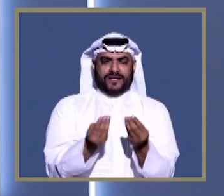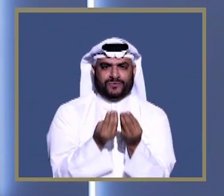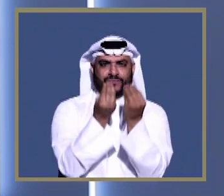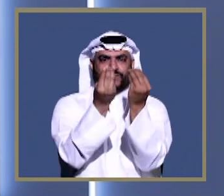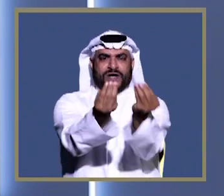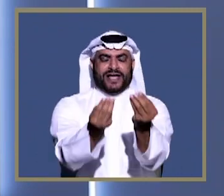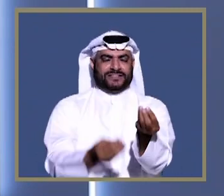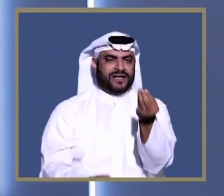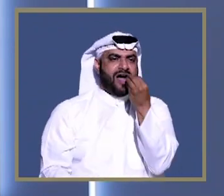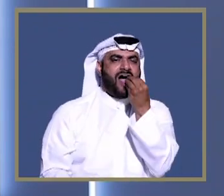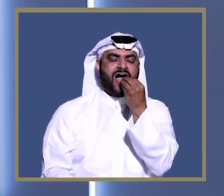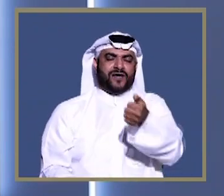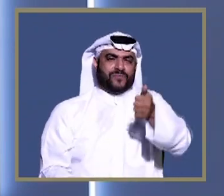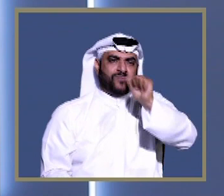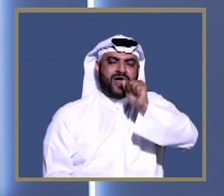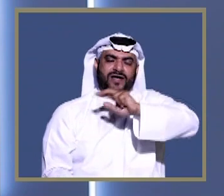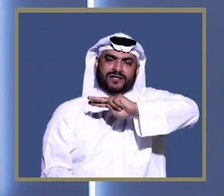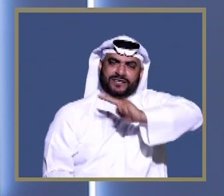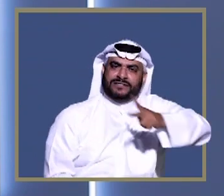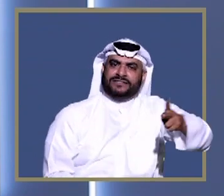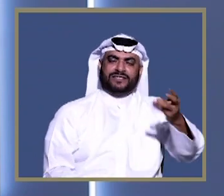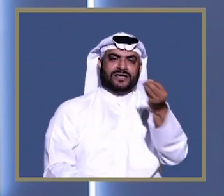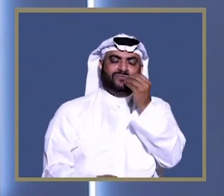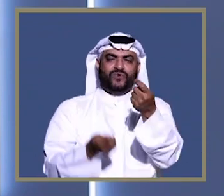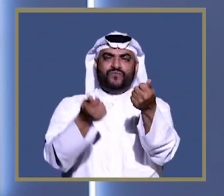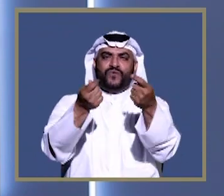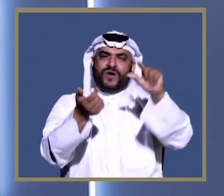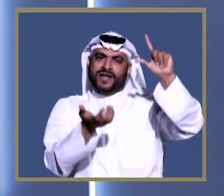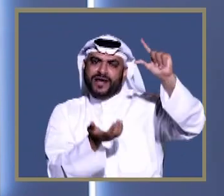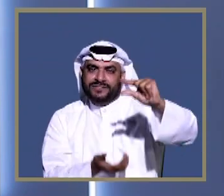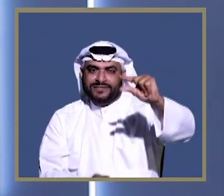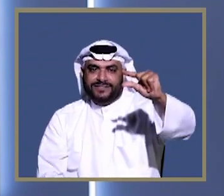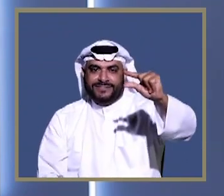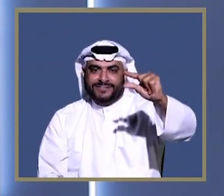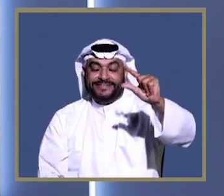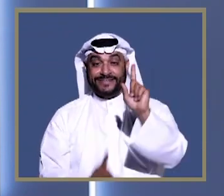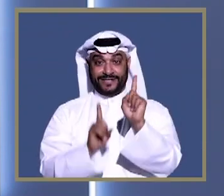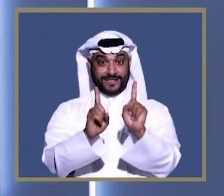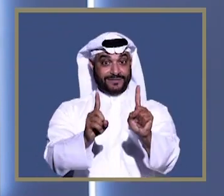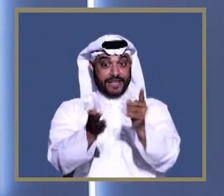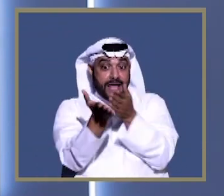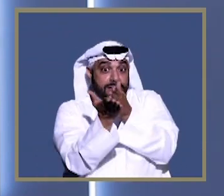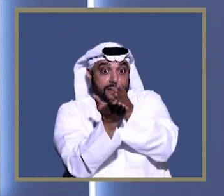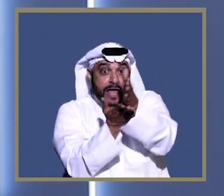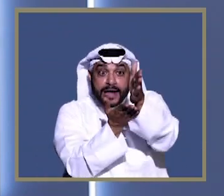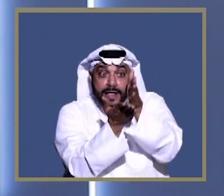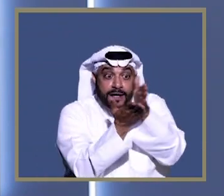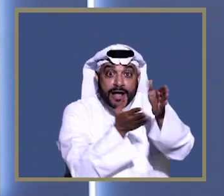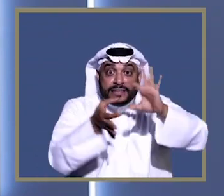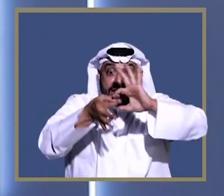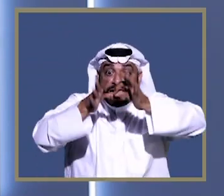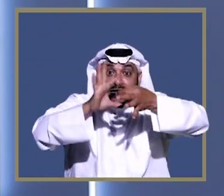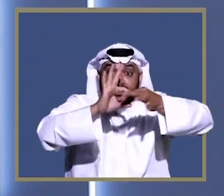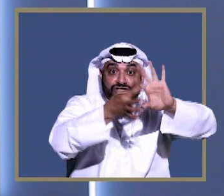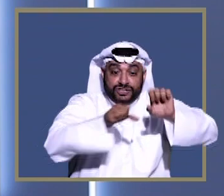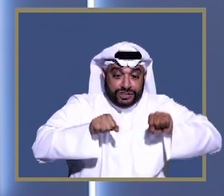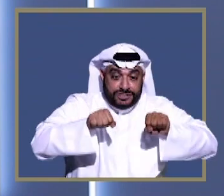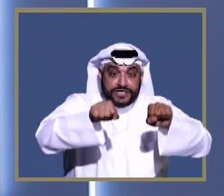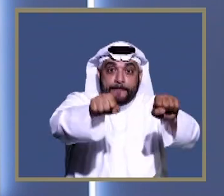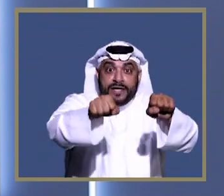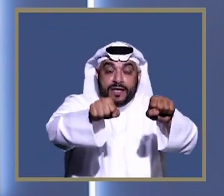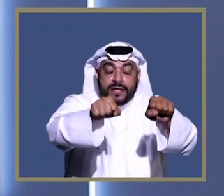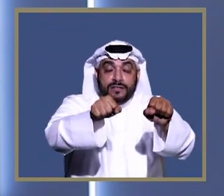تقدم مواد استهلاكيه ومواد غذائيه باسعار رمزيه. لكن المنهجيه اللي ماشيه فيها